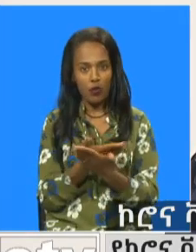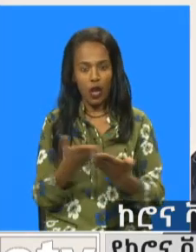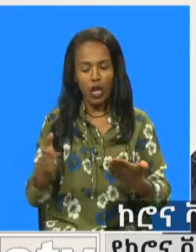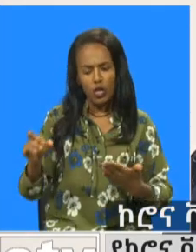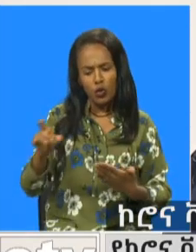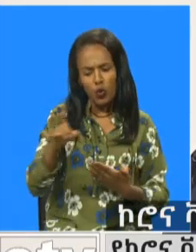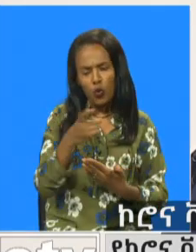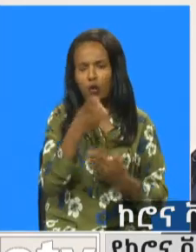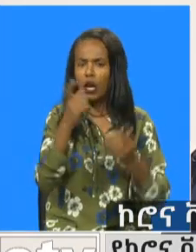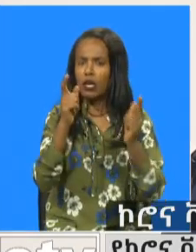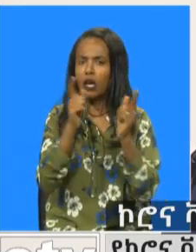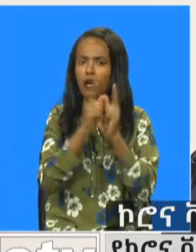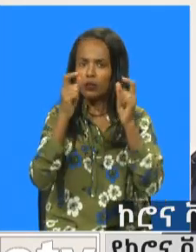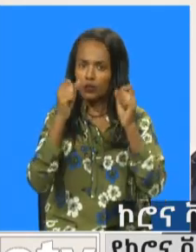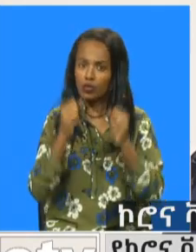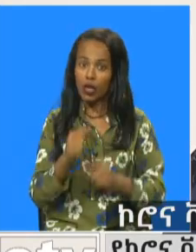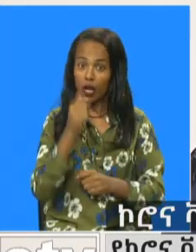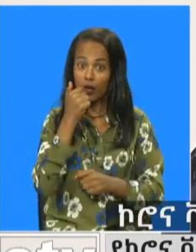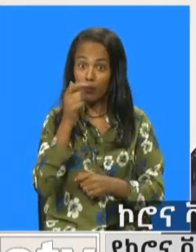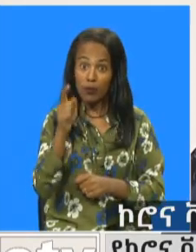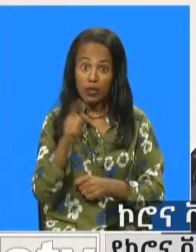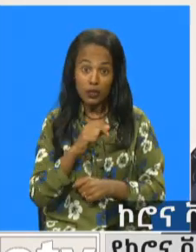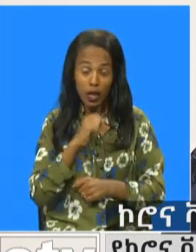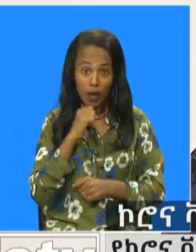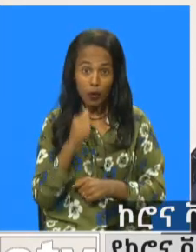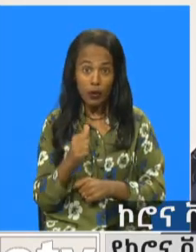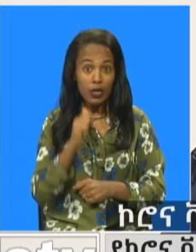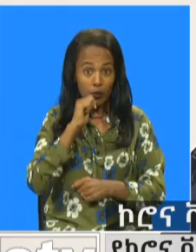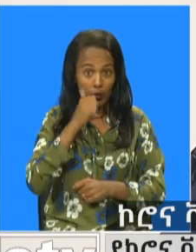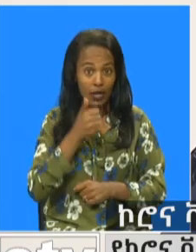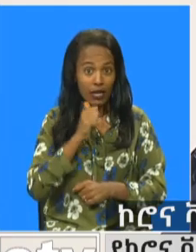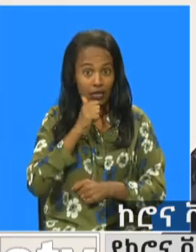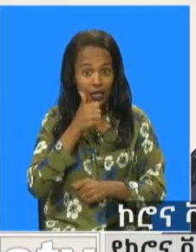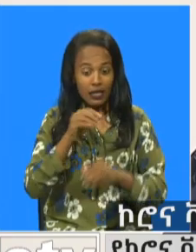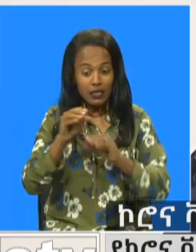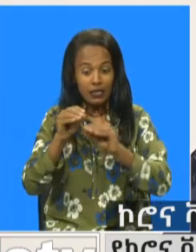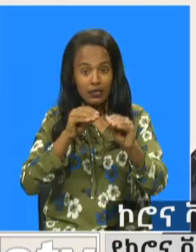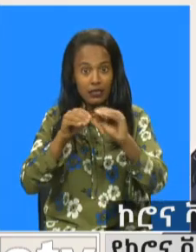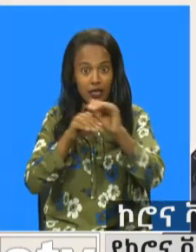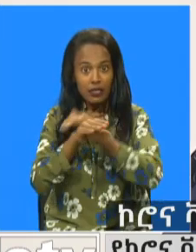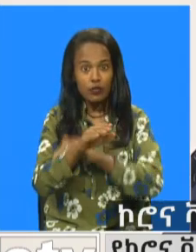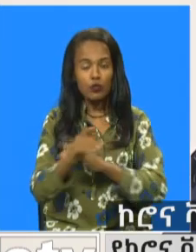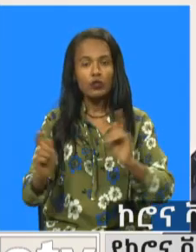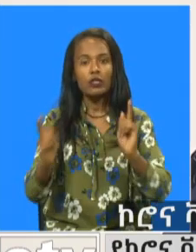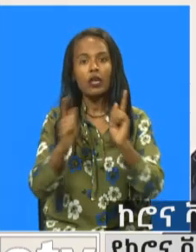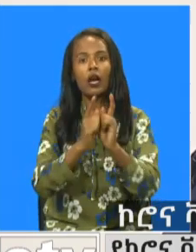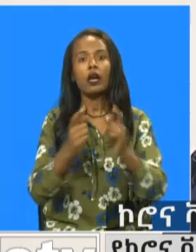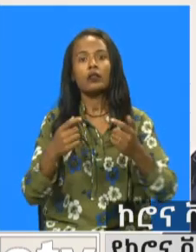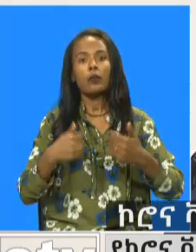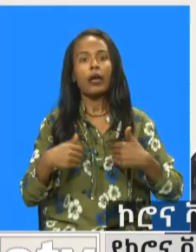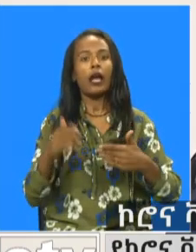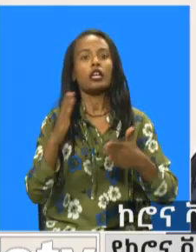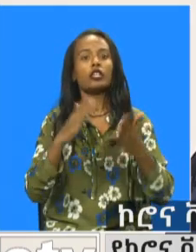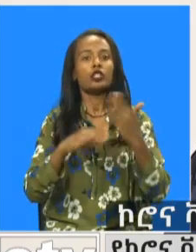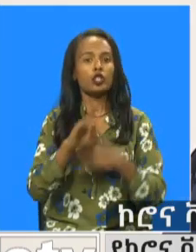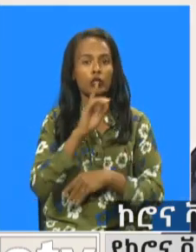ይሆናል ሊያጋጥም ይችላል የሚል ሳይሆን በእለት ተእለት እንቅስቃሴያችን ያጋጠመ ያለ ችግር